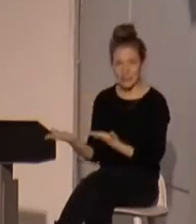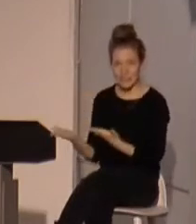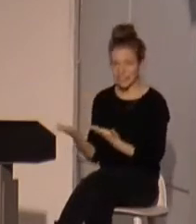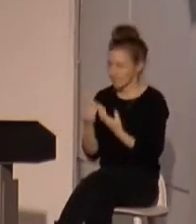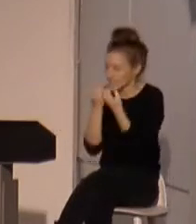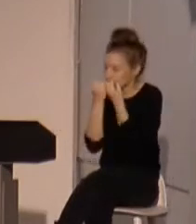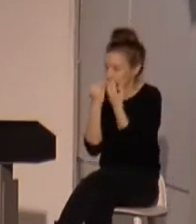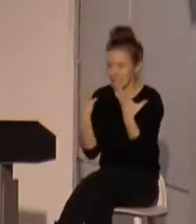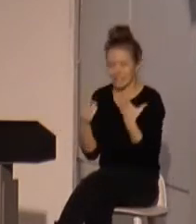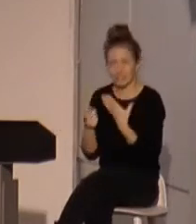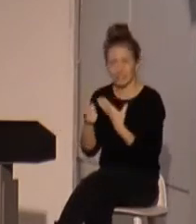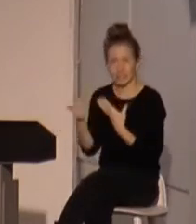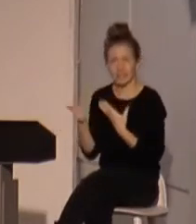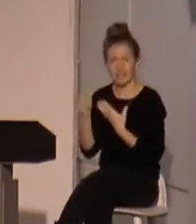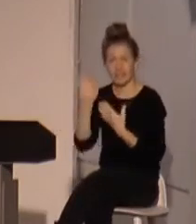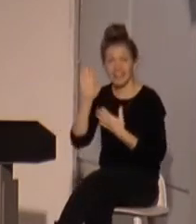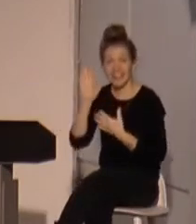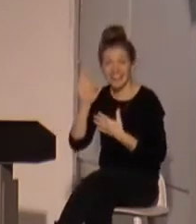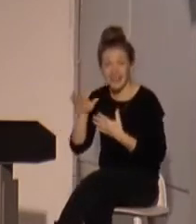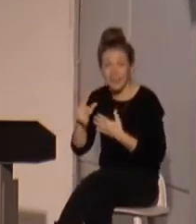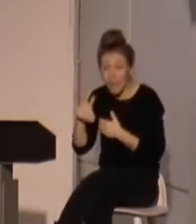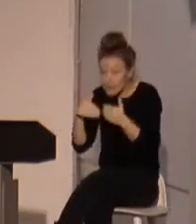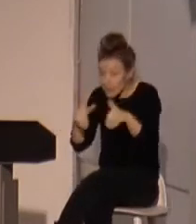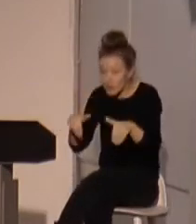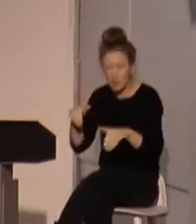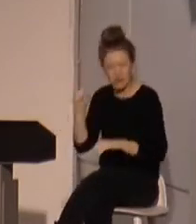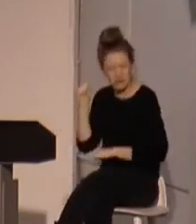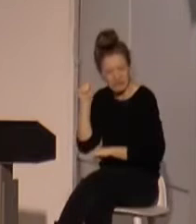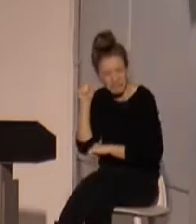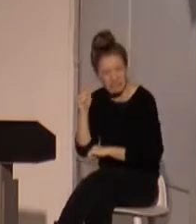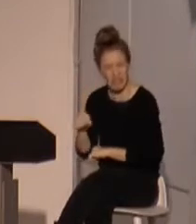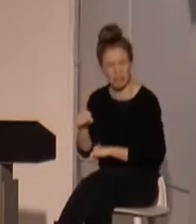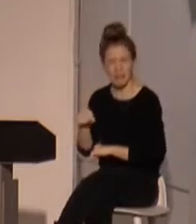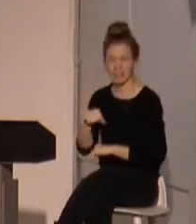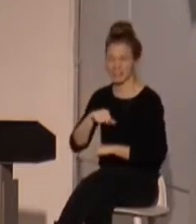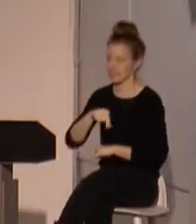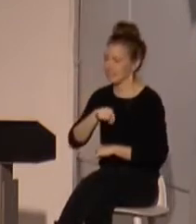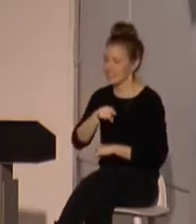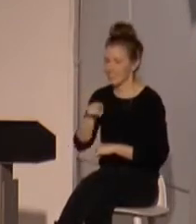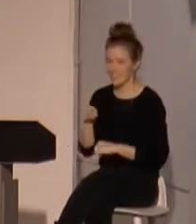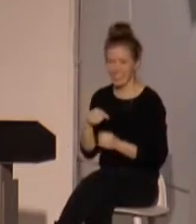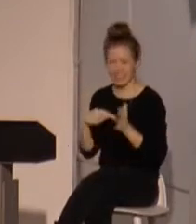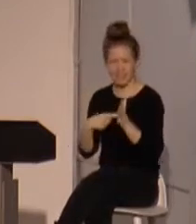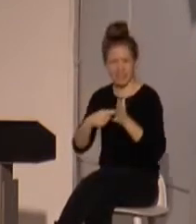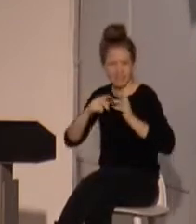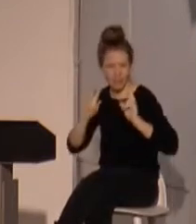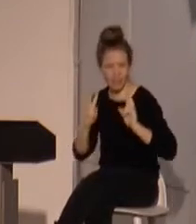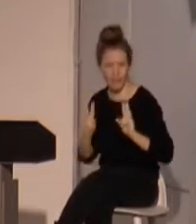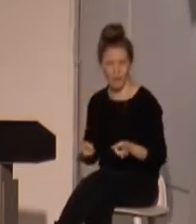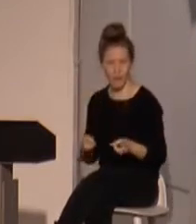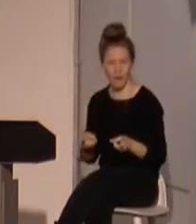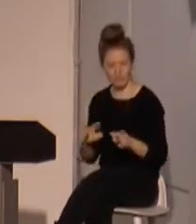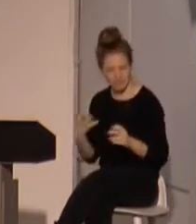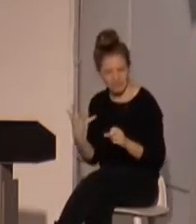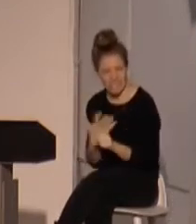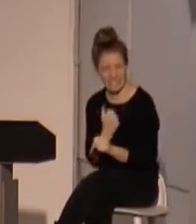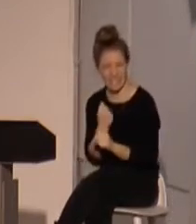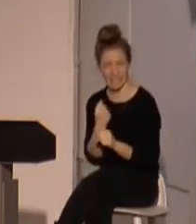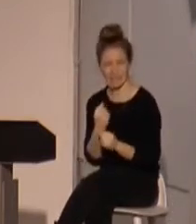ואיזה מדהים שאתם למרות המוגבלות התגברתם עליה, ואתם מראים יכולות